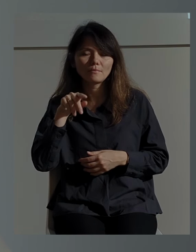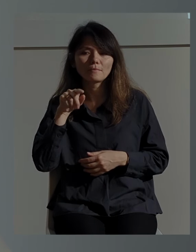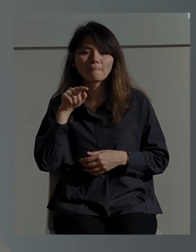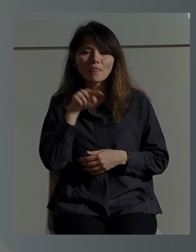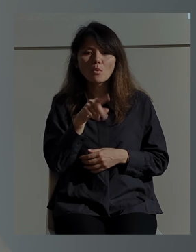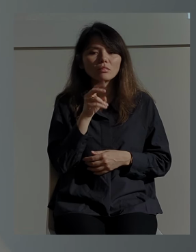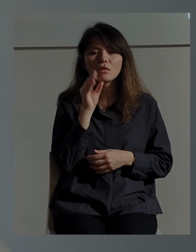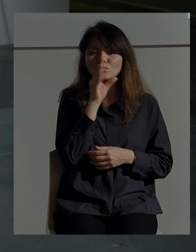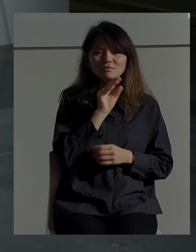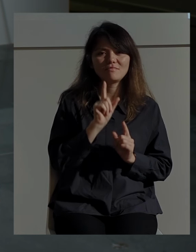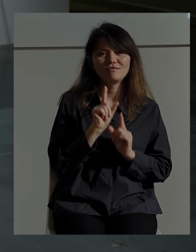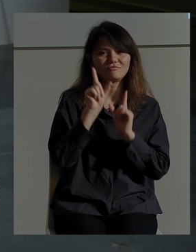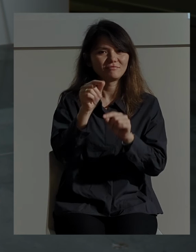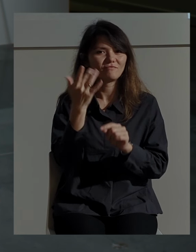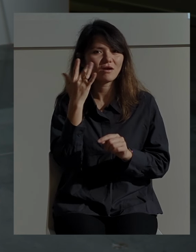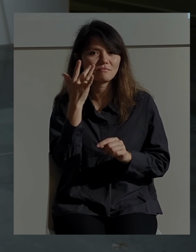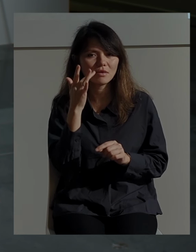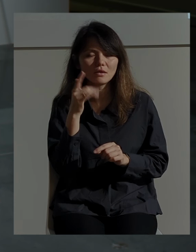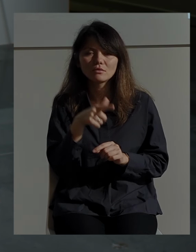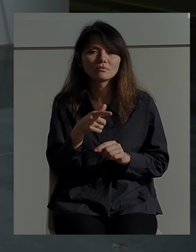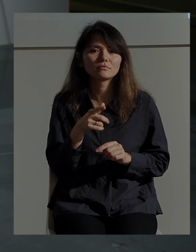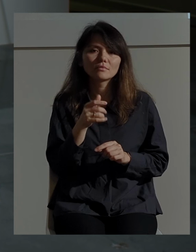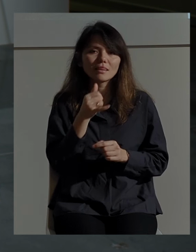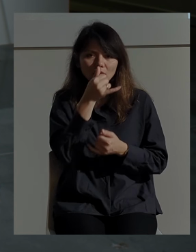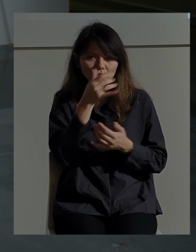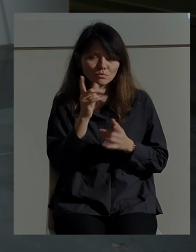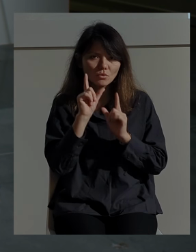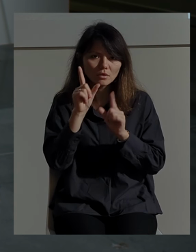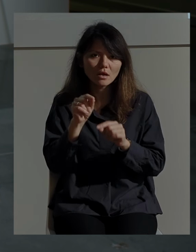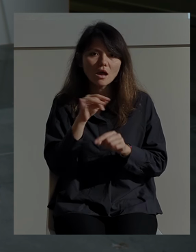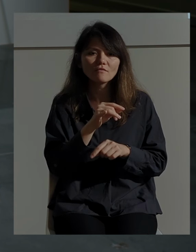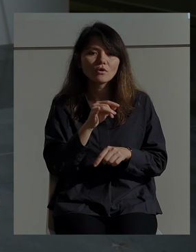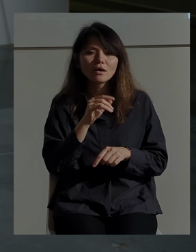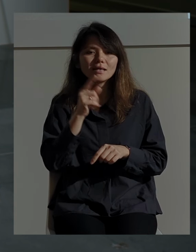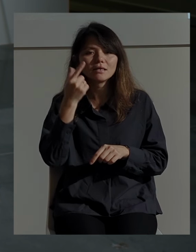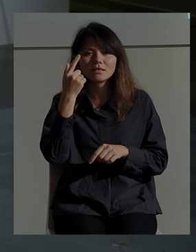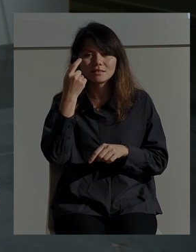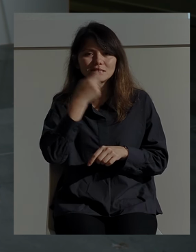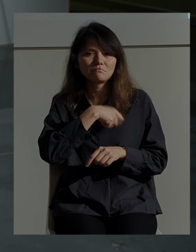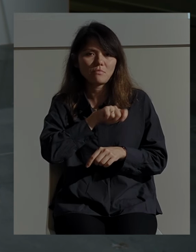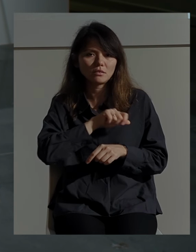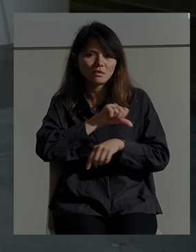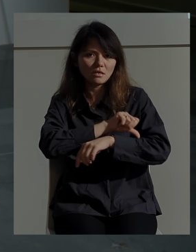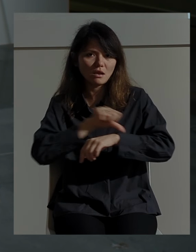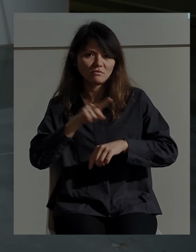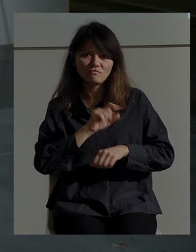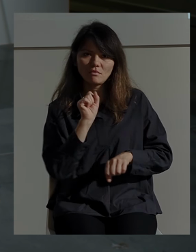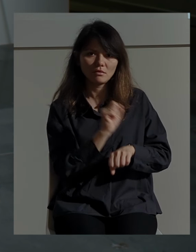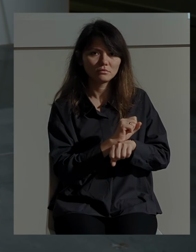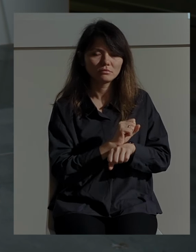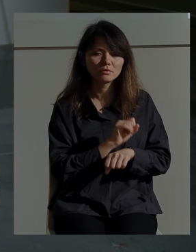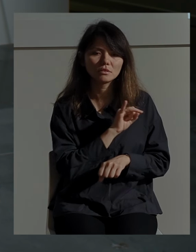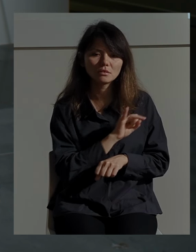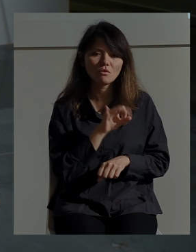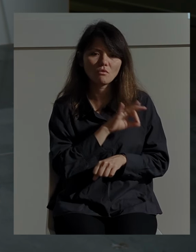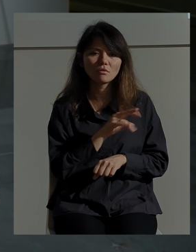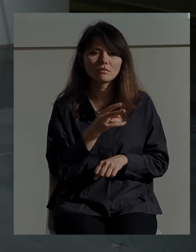выехать в Америку не смог точнее а Его остановили на испанской границе и вот он принимает